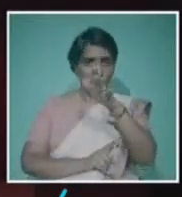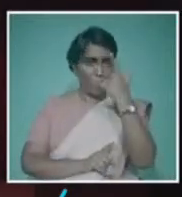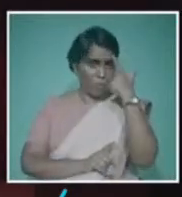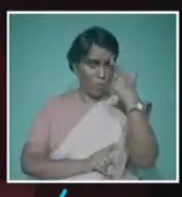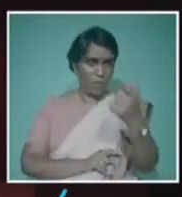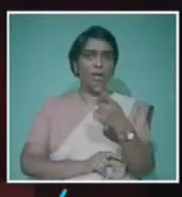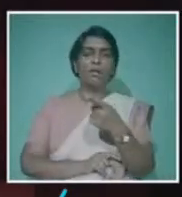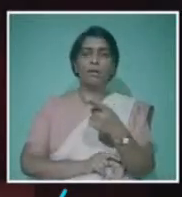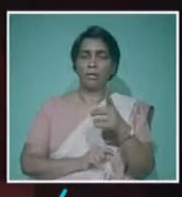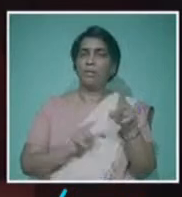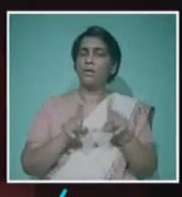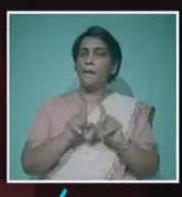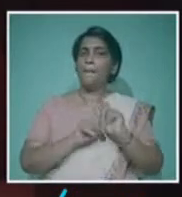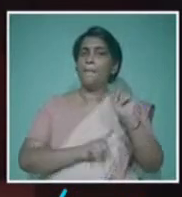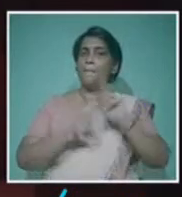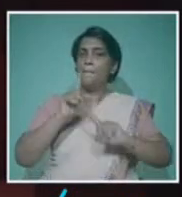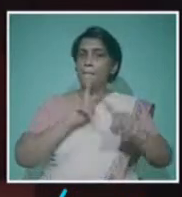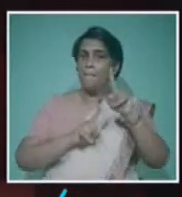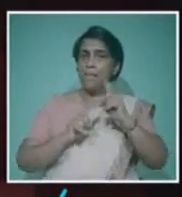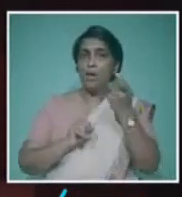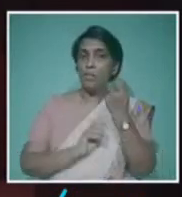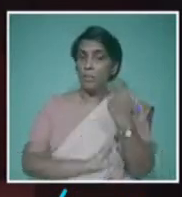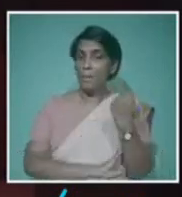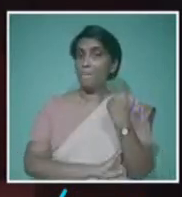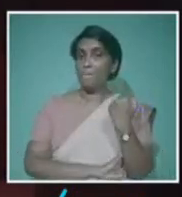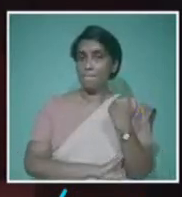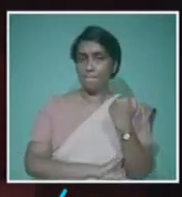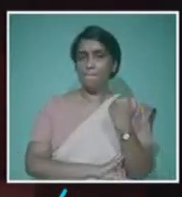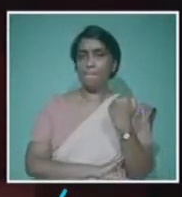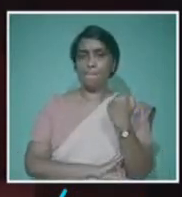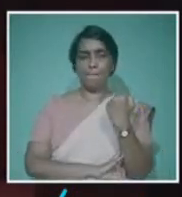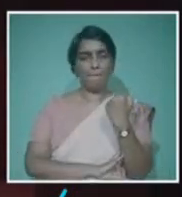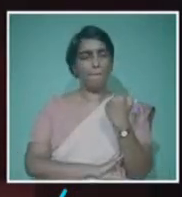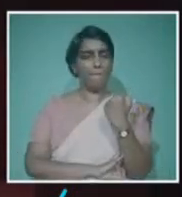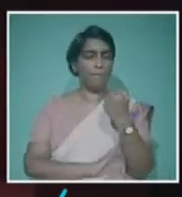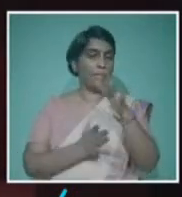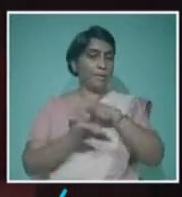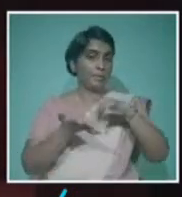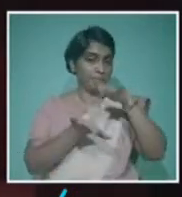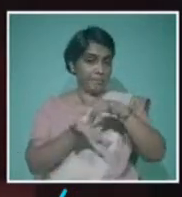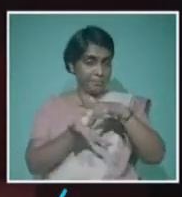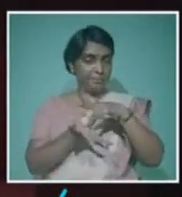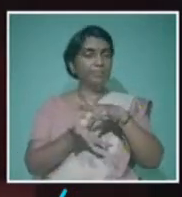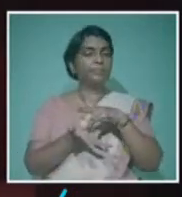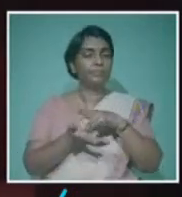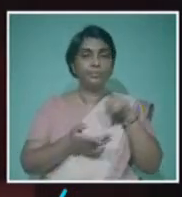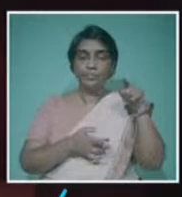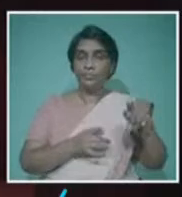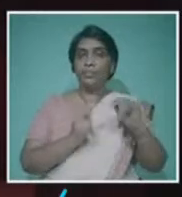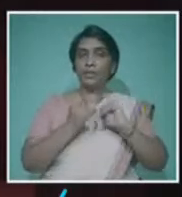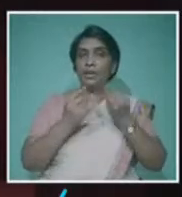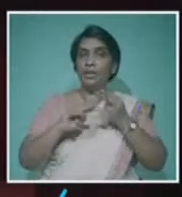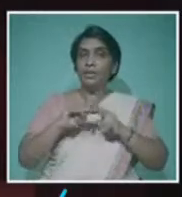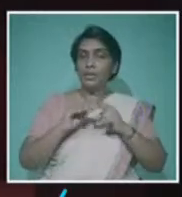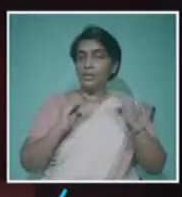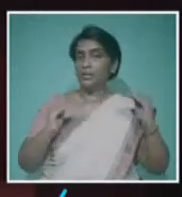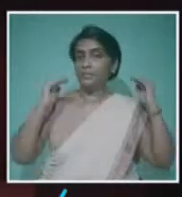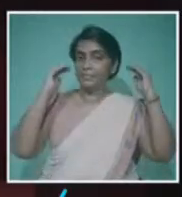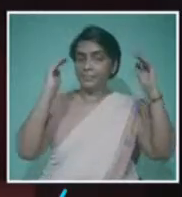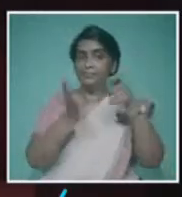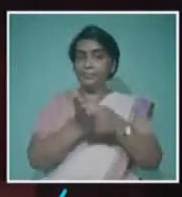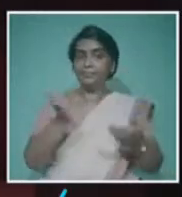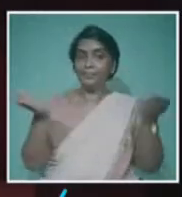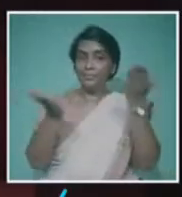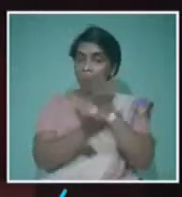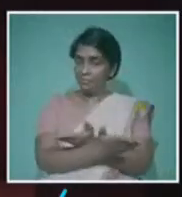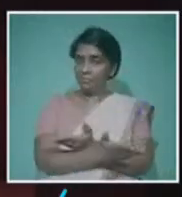දන්නවා ඒ නිසා පාර්ලිමේන්තුවේ මූල්‍ය බලතල කේන්ද්‍ර කරගෙන ඒ ස්ටාෆ් ලෙවල් ඇග්‍රීමන්ට් එක IMF ස්ටාෆ්